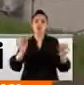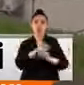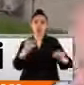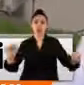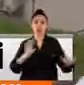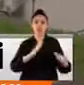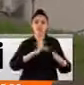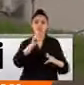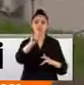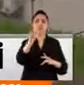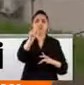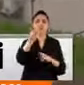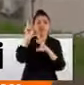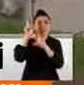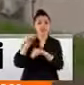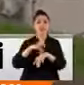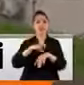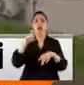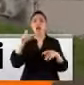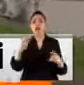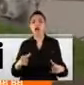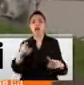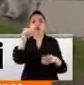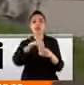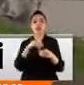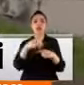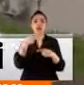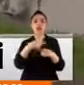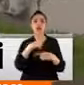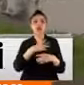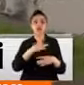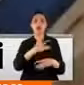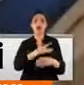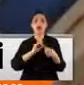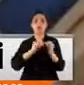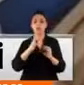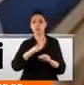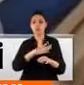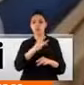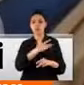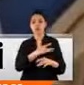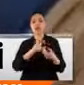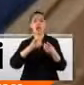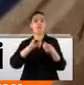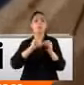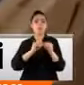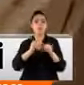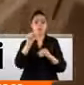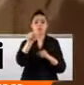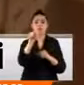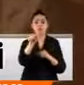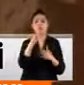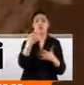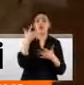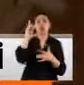yatırıyoruz. Mesela işte yatan hastaların zatürresi de var beraberinde. 4 dörtlük Covid ama ek olarak kalp kası tutuluyor. Kalp kası iltihabı yani miyokardite